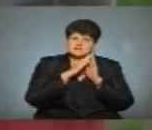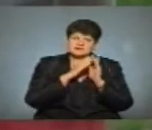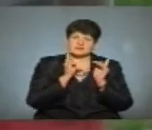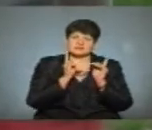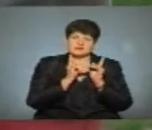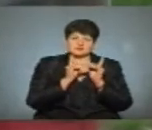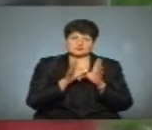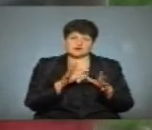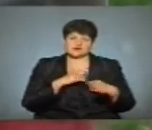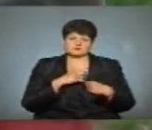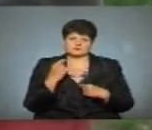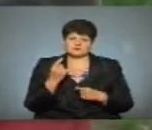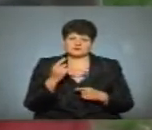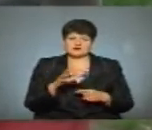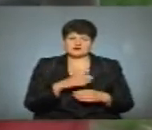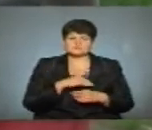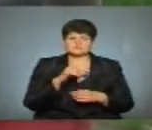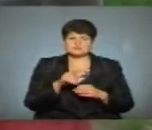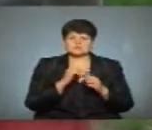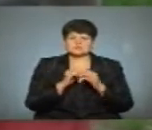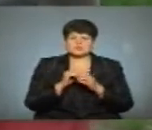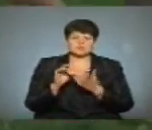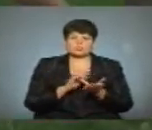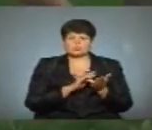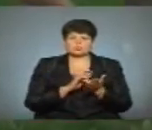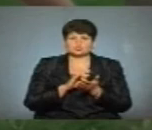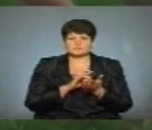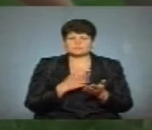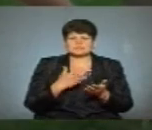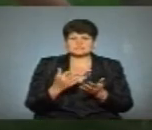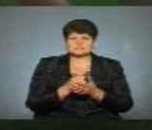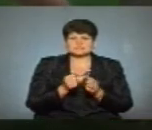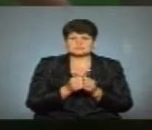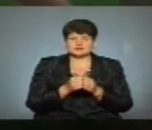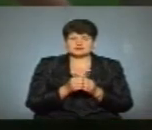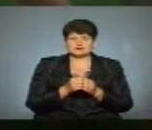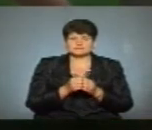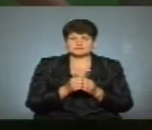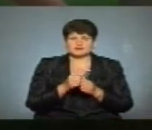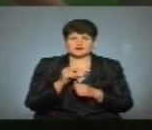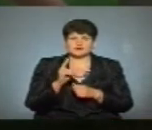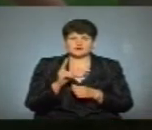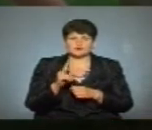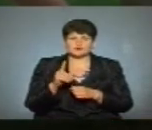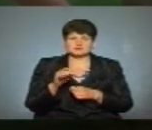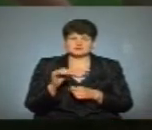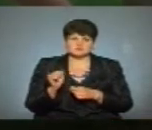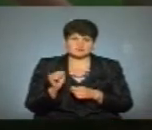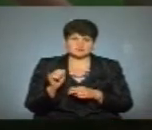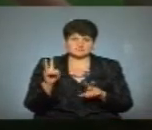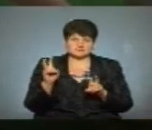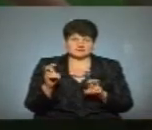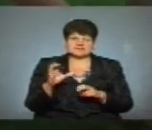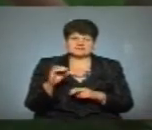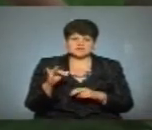із господарями. Разом з ними часто подорожує. Ми знайшли її біля Кози. Це був січень, був